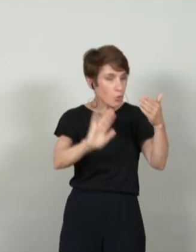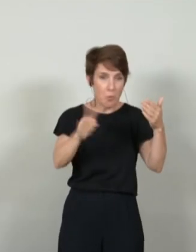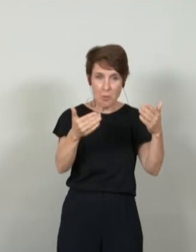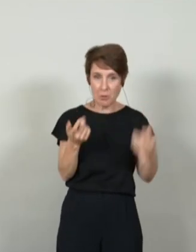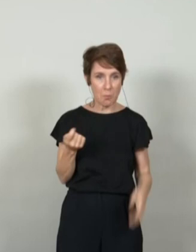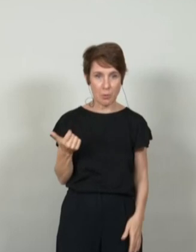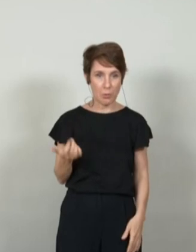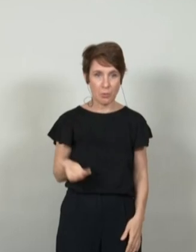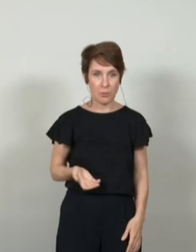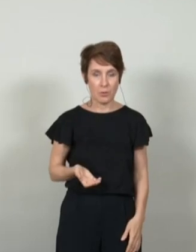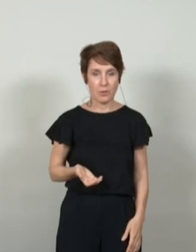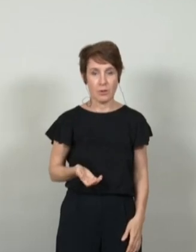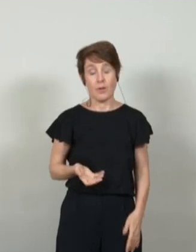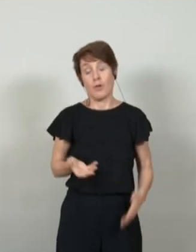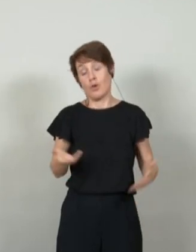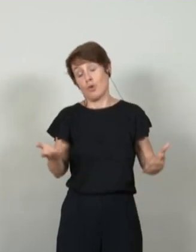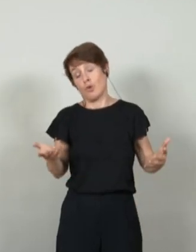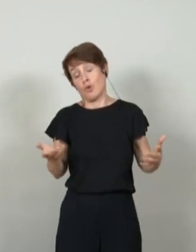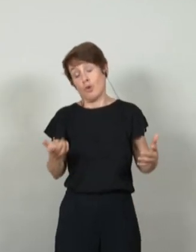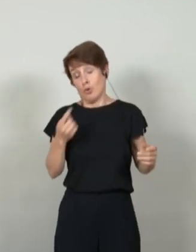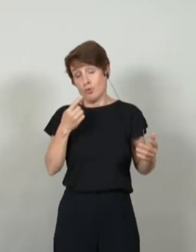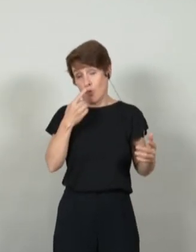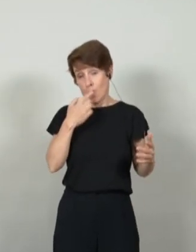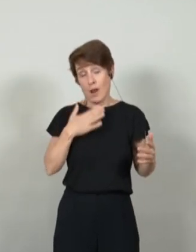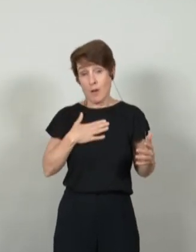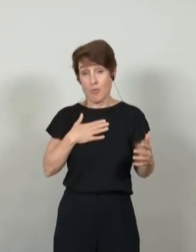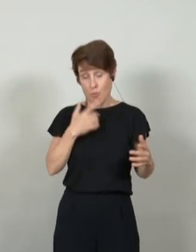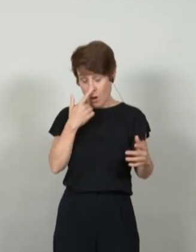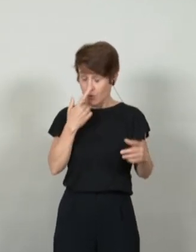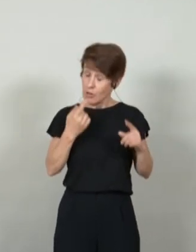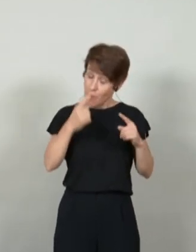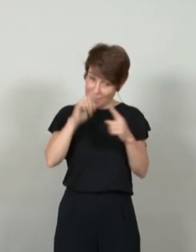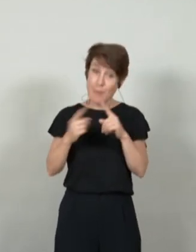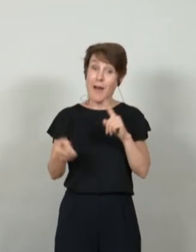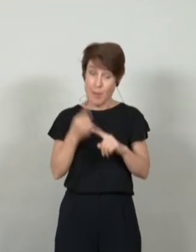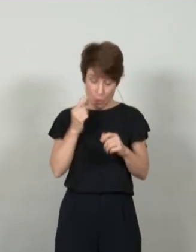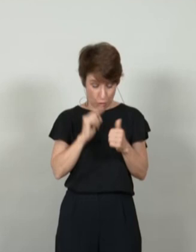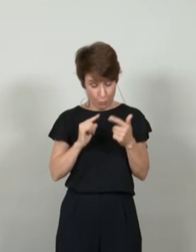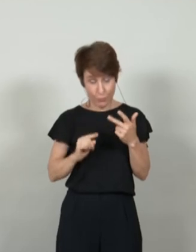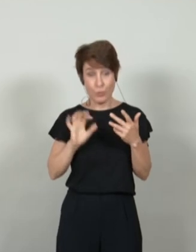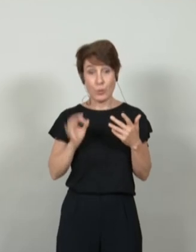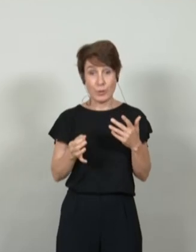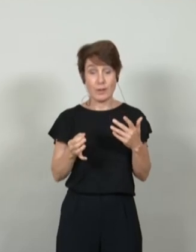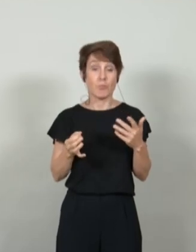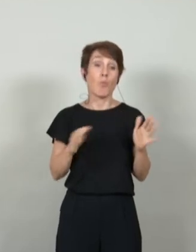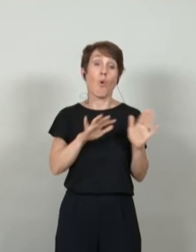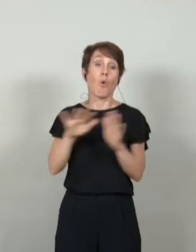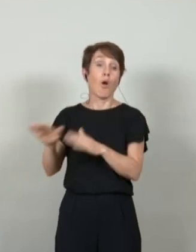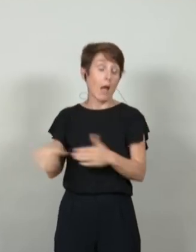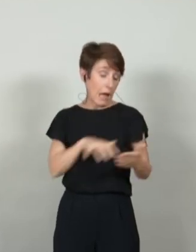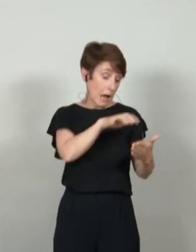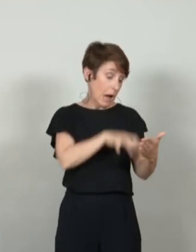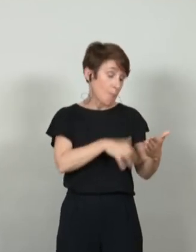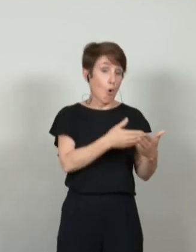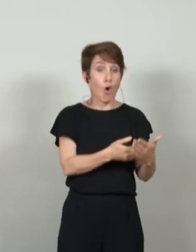simplement souligner deux trois axes qui me paraissent extrêmement important maintenant en ce qui concerne le rapport c'est un rapport